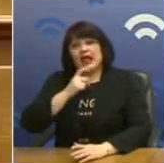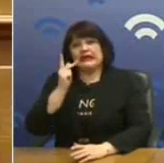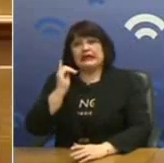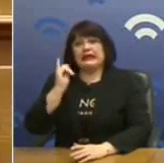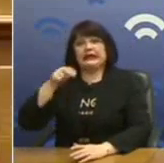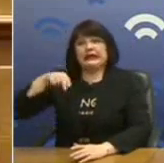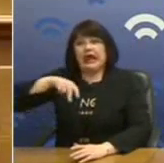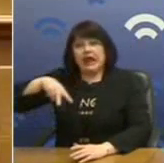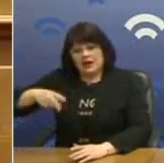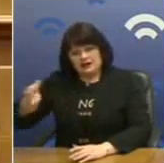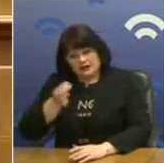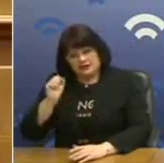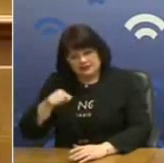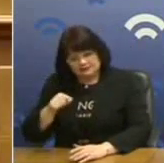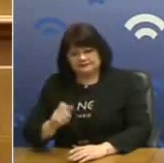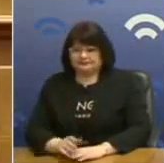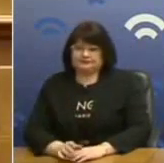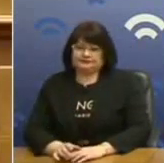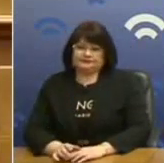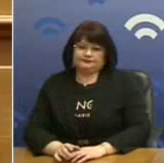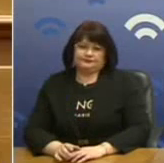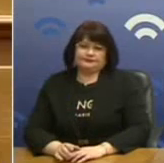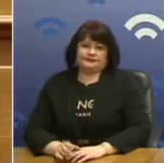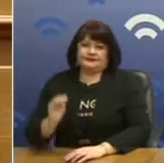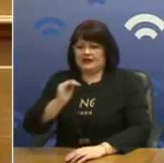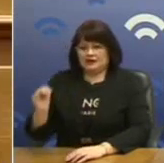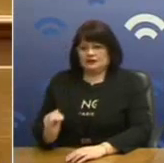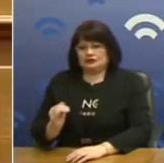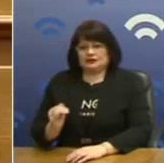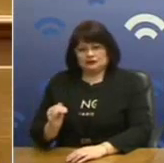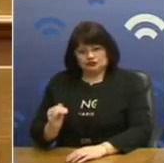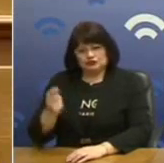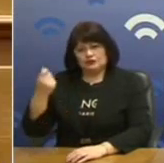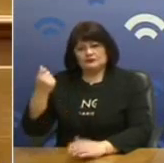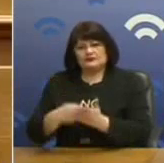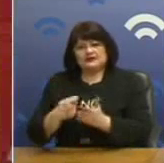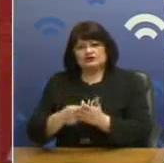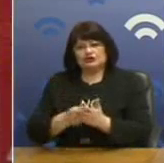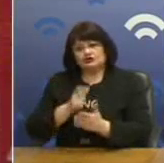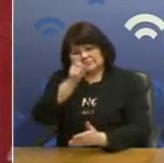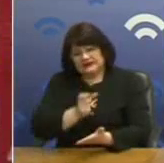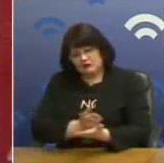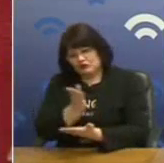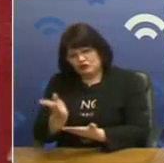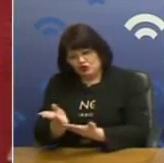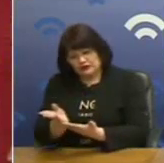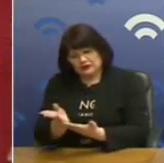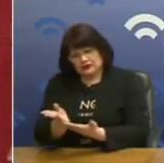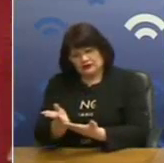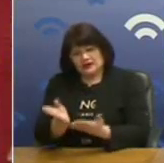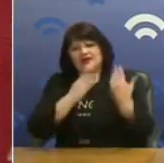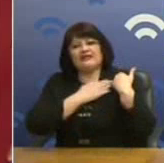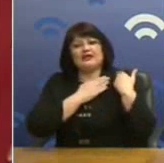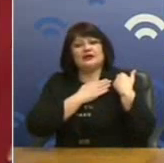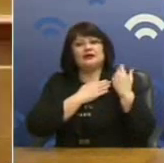να συμφωνεί στην ανάγκη αύξηση του κατώτατου μισθού. Απλά να προτείνει την ευθύνη να